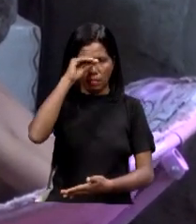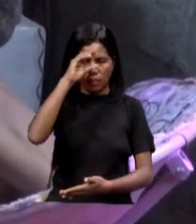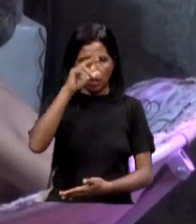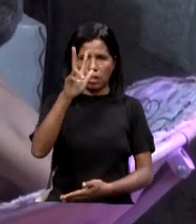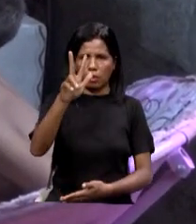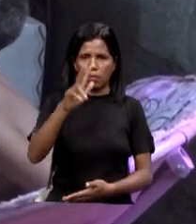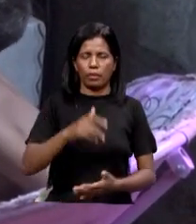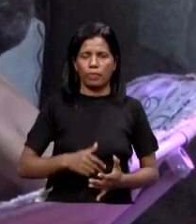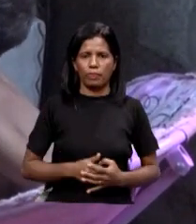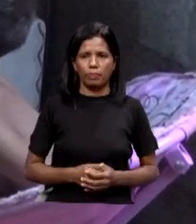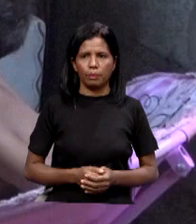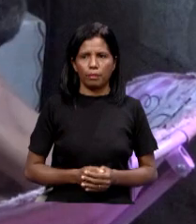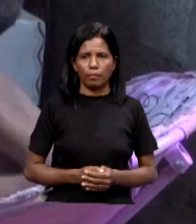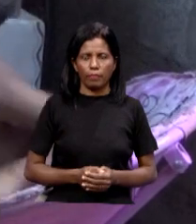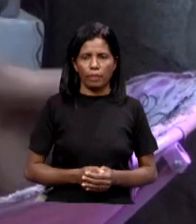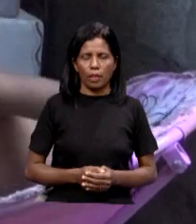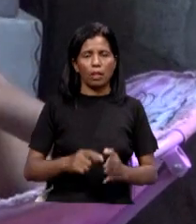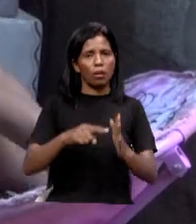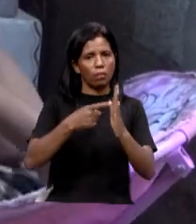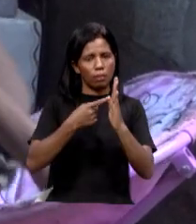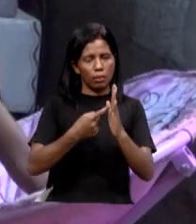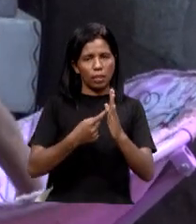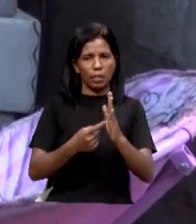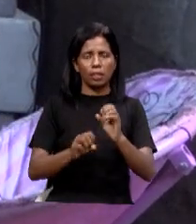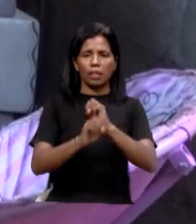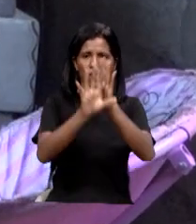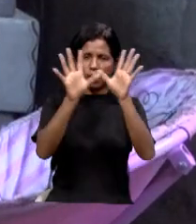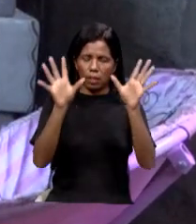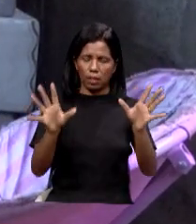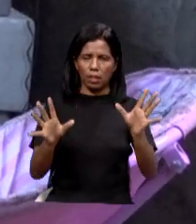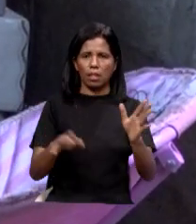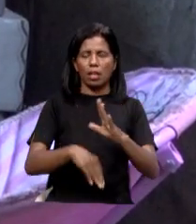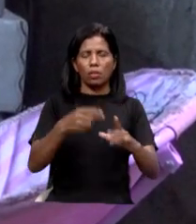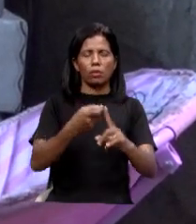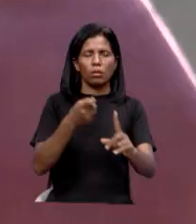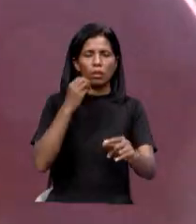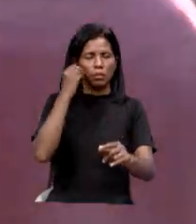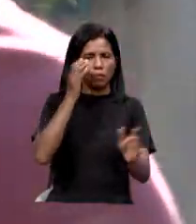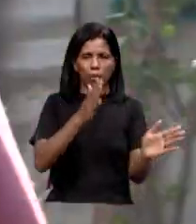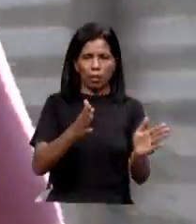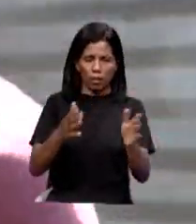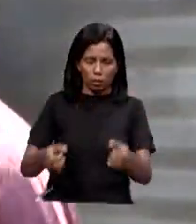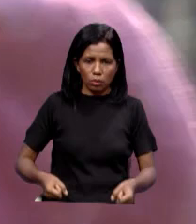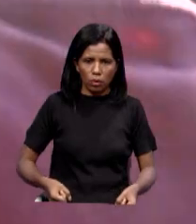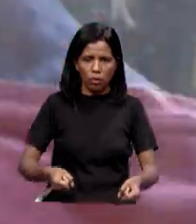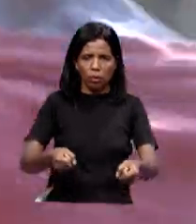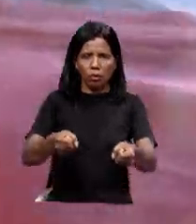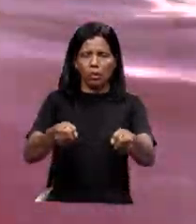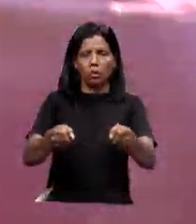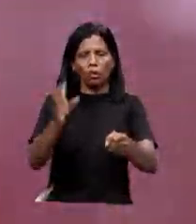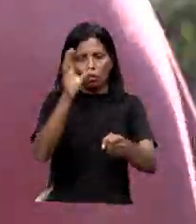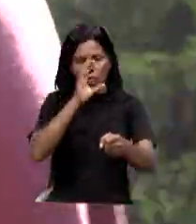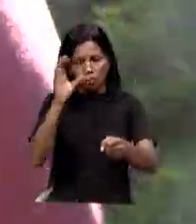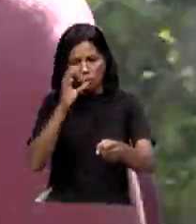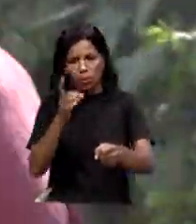tolu. Molo kraina roman, saya husi uma prepara ni sesan. Duduk ke rosa, hodi babuka kaleng at